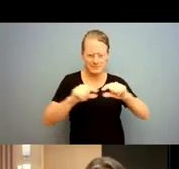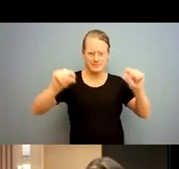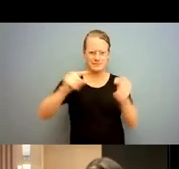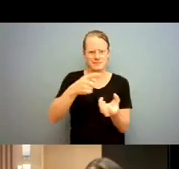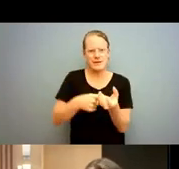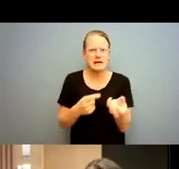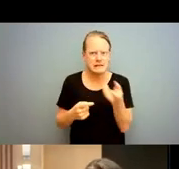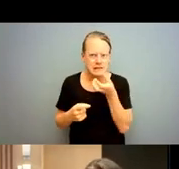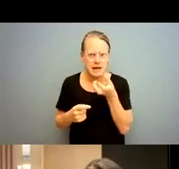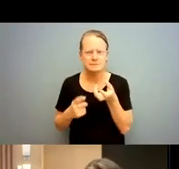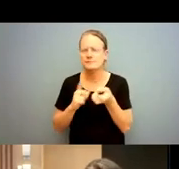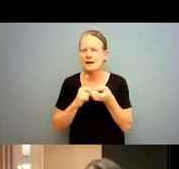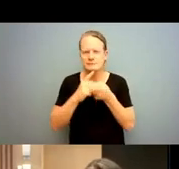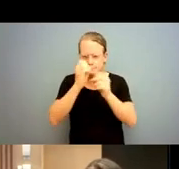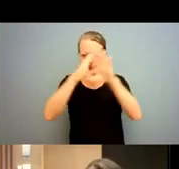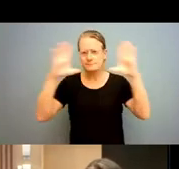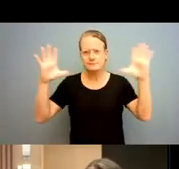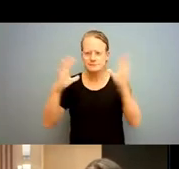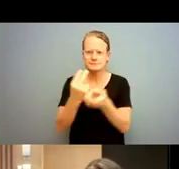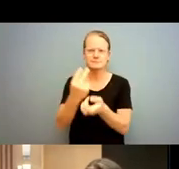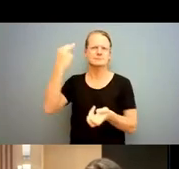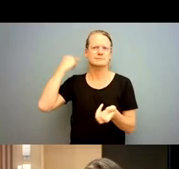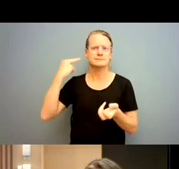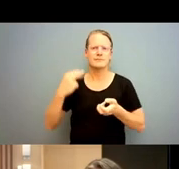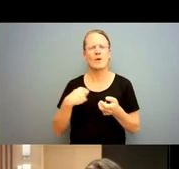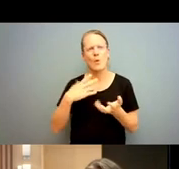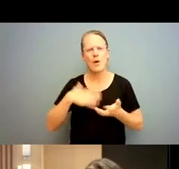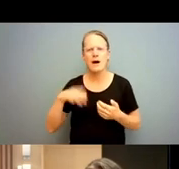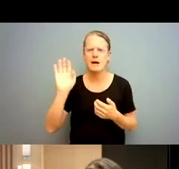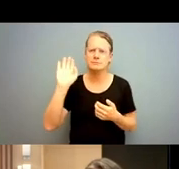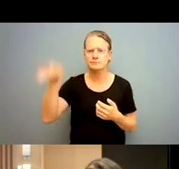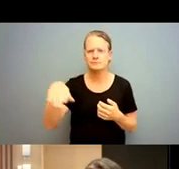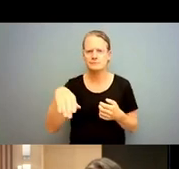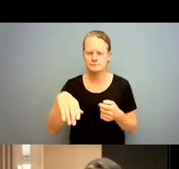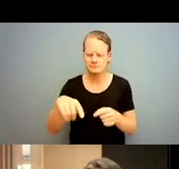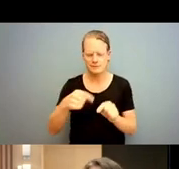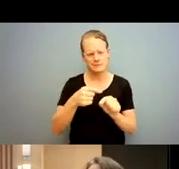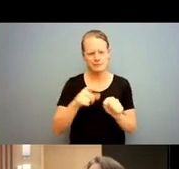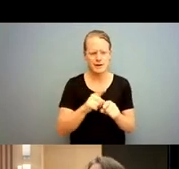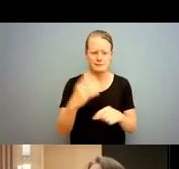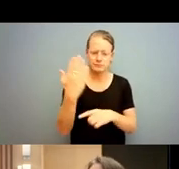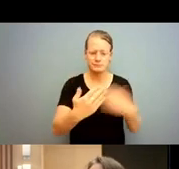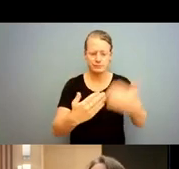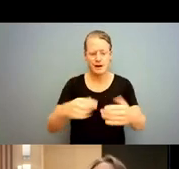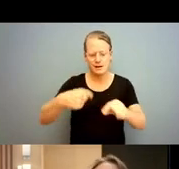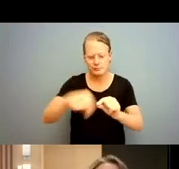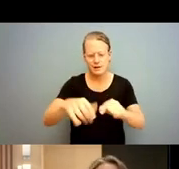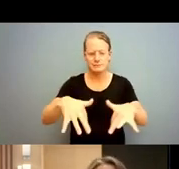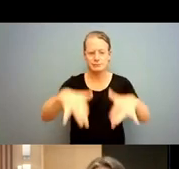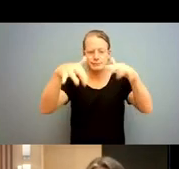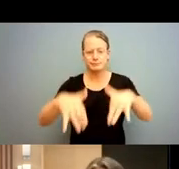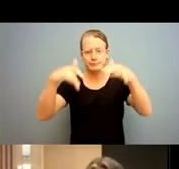skitoos tärtemin, tahje miisi roukamin. Lää puseahtas ruhta ja toarvai parki